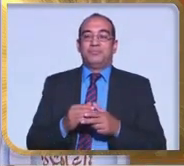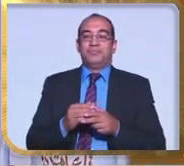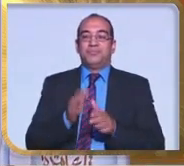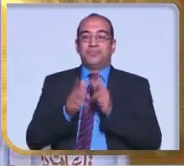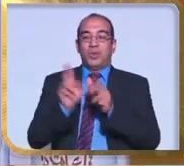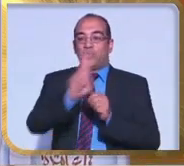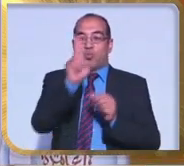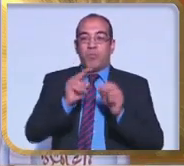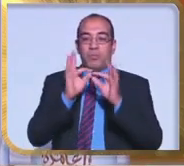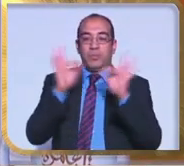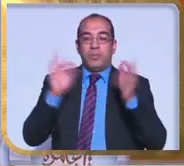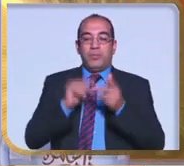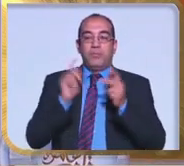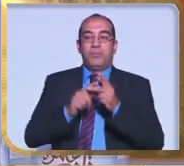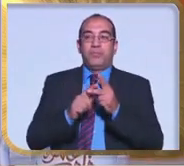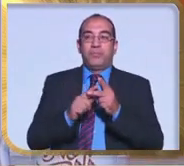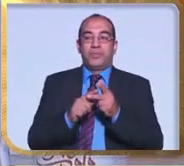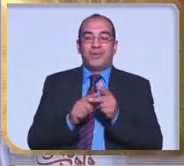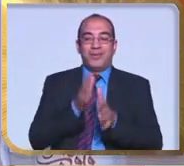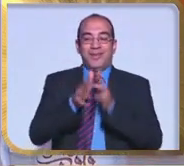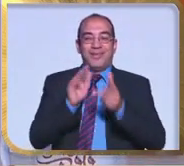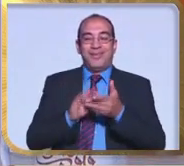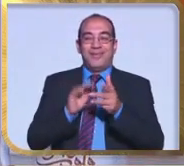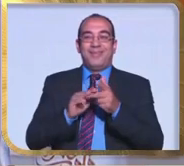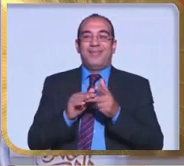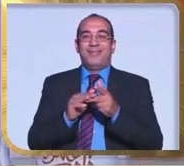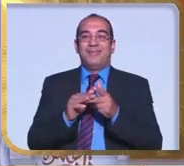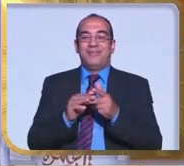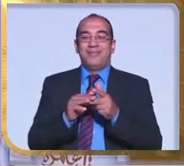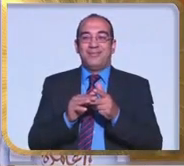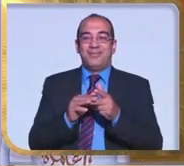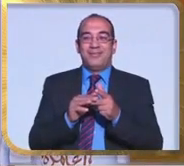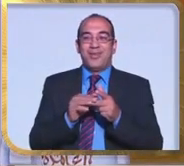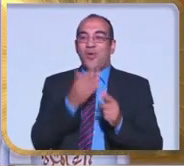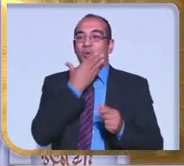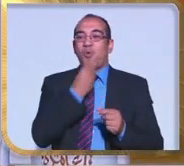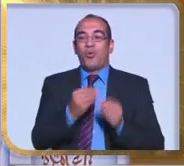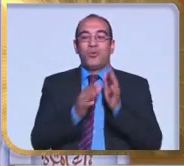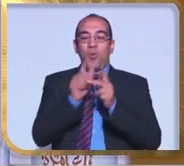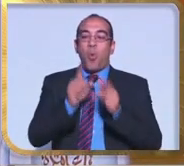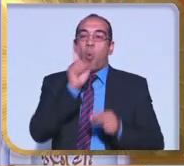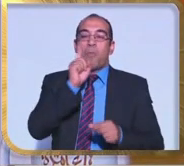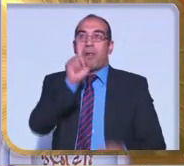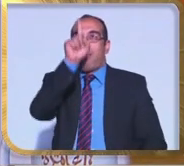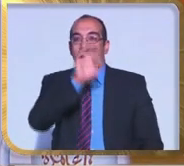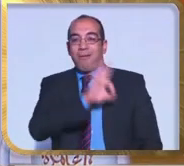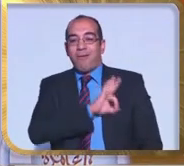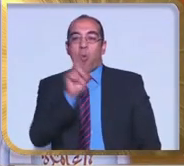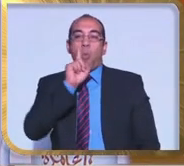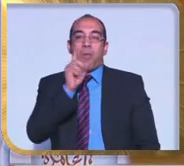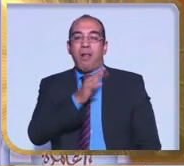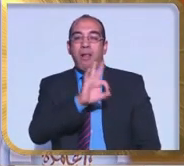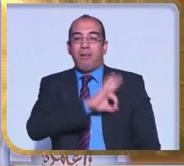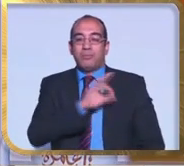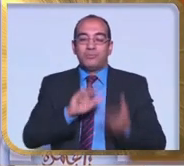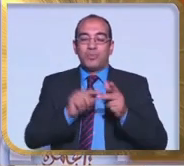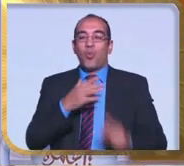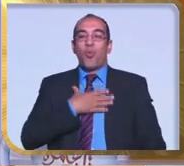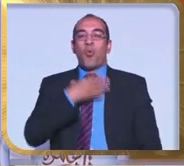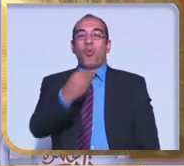أسئلة، أنا بس كنت أوصل لك حاجة جميلة كده. والدتي الله يرحمها كانت